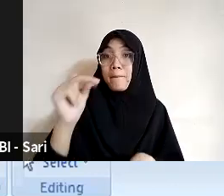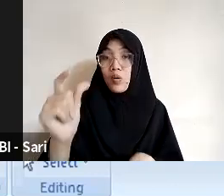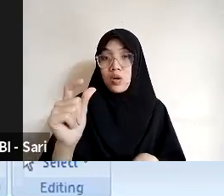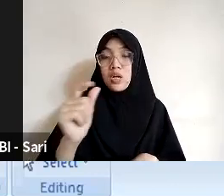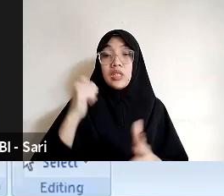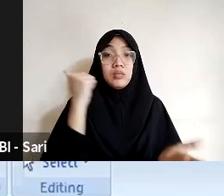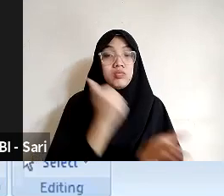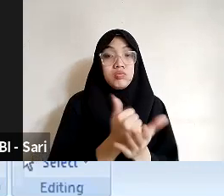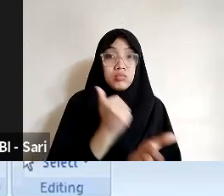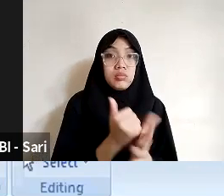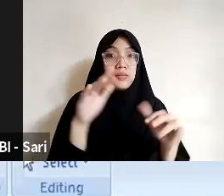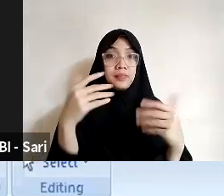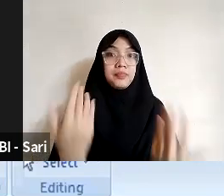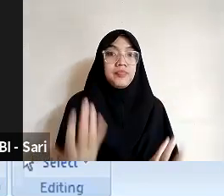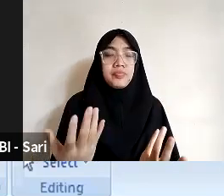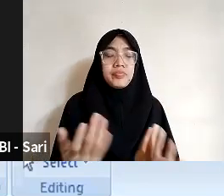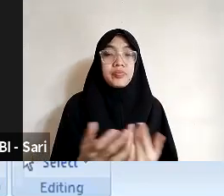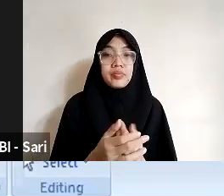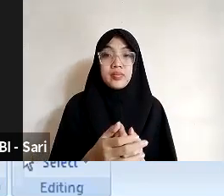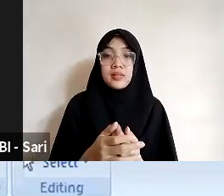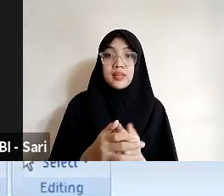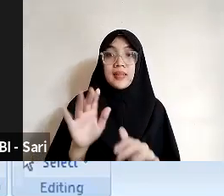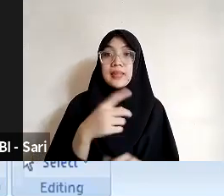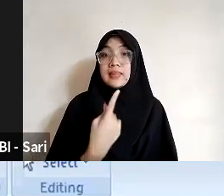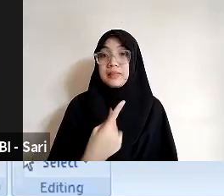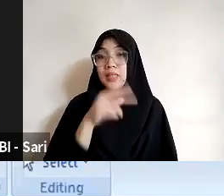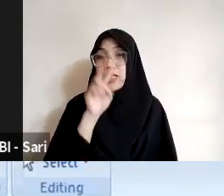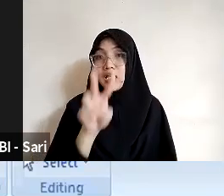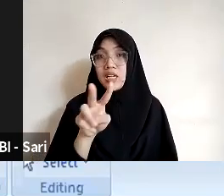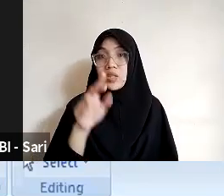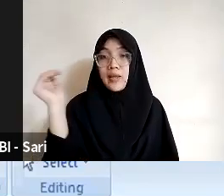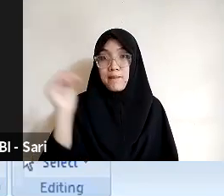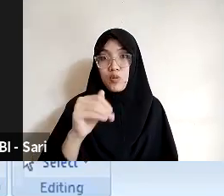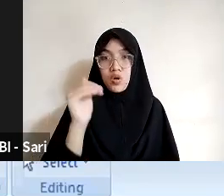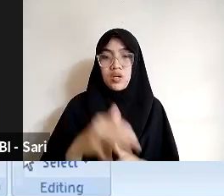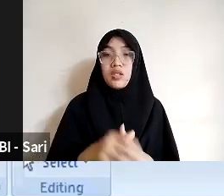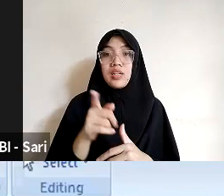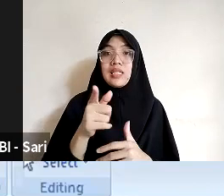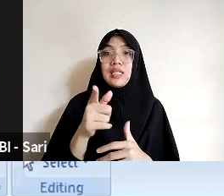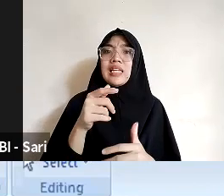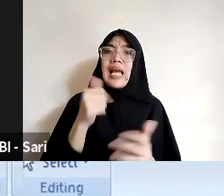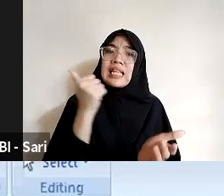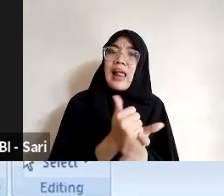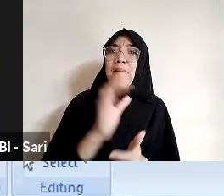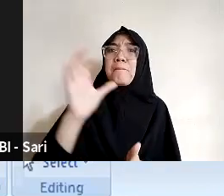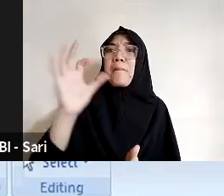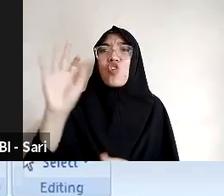sesungguhnya nanti kita akan lihat impor itu lebih lanjut. Ini hanya dari bakso ini,